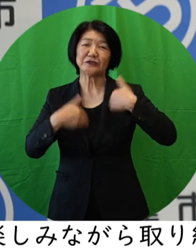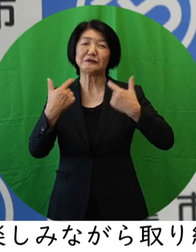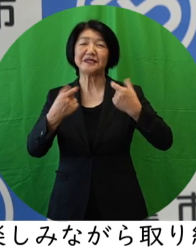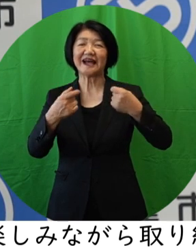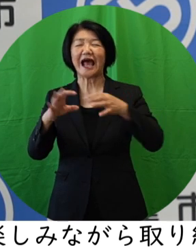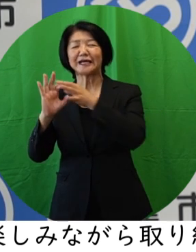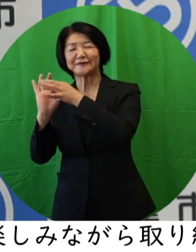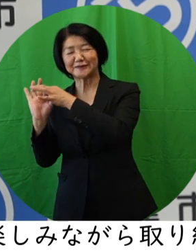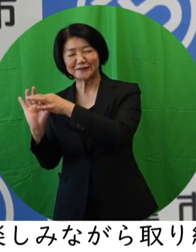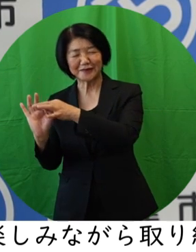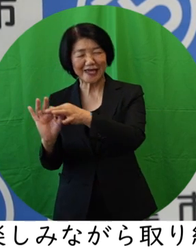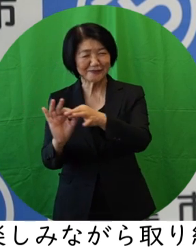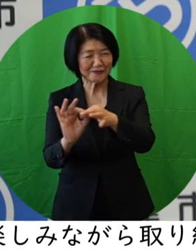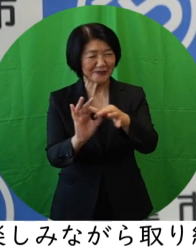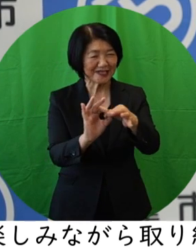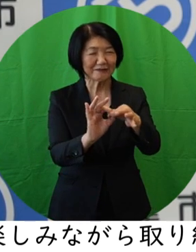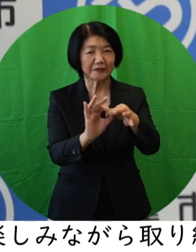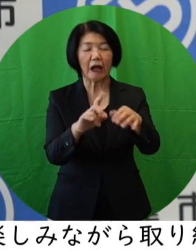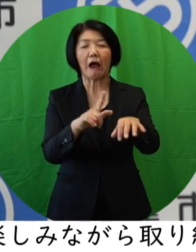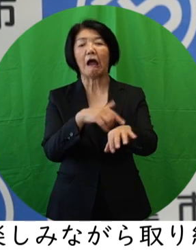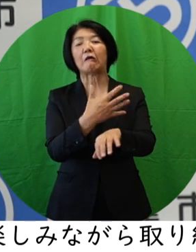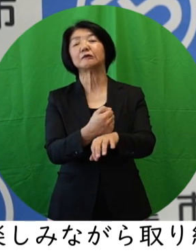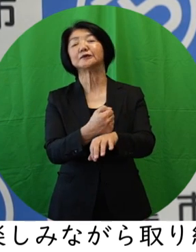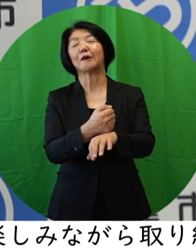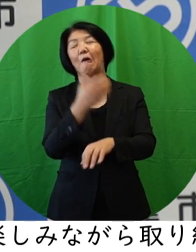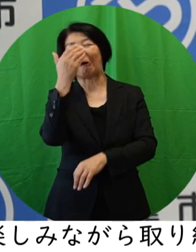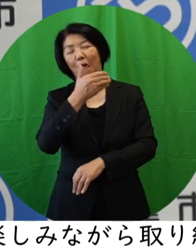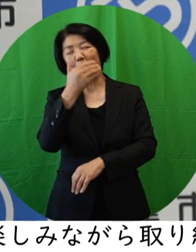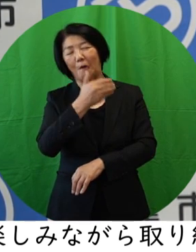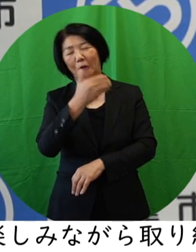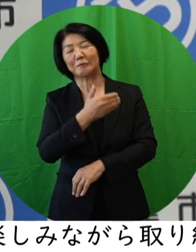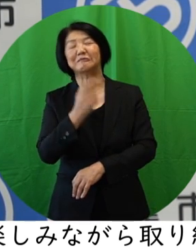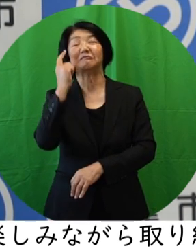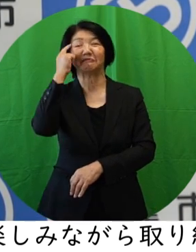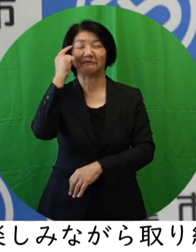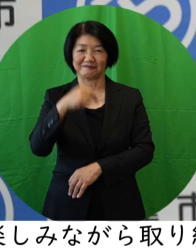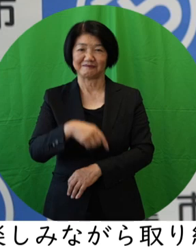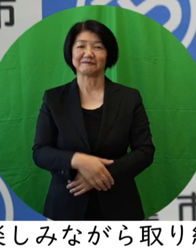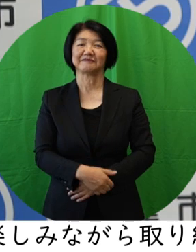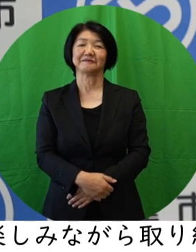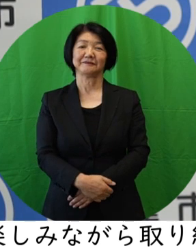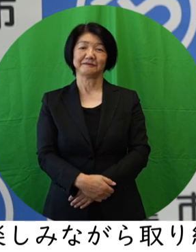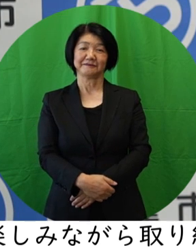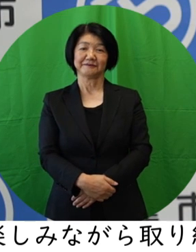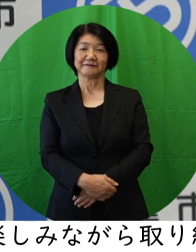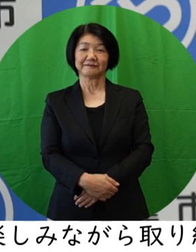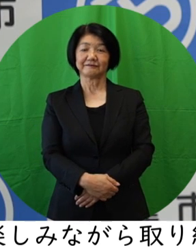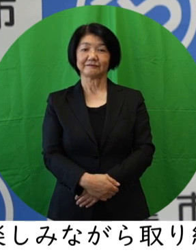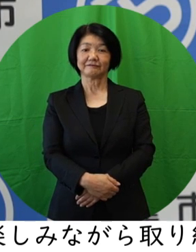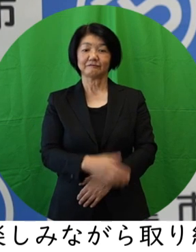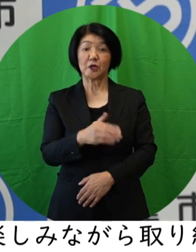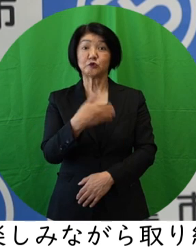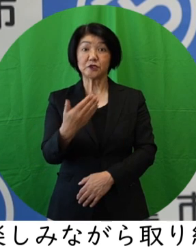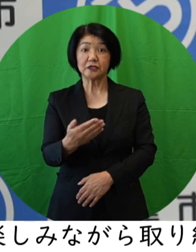が継続できる秘訣なのかなと話を伺いながら感じました次